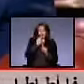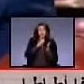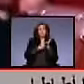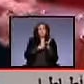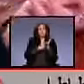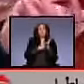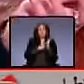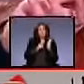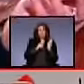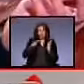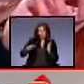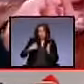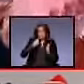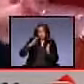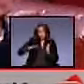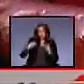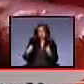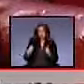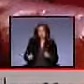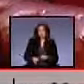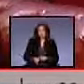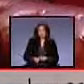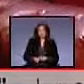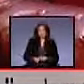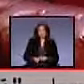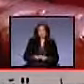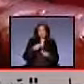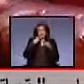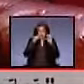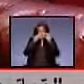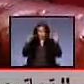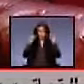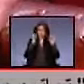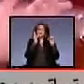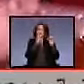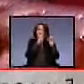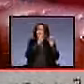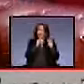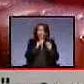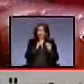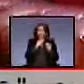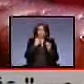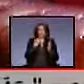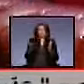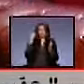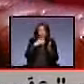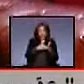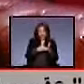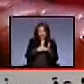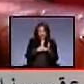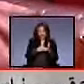كده، الواد بيهرس بقى ساعتها. ايوه، اكتر جمله في الفيلم انا بتضحكني جدا نهايه الفيلم، بعد